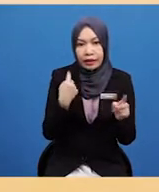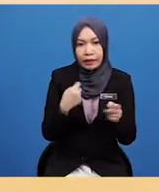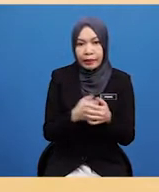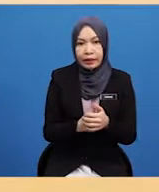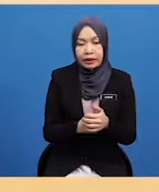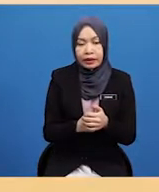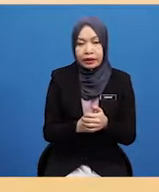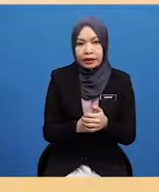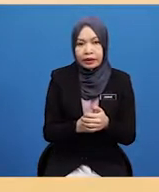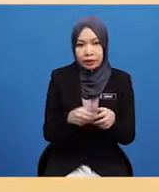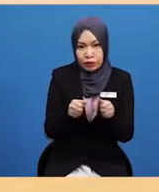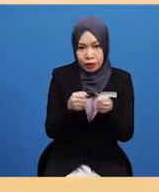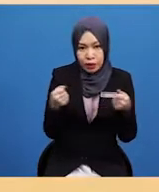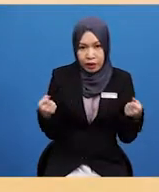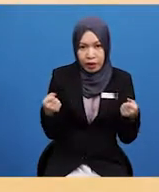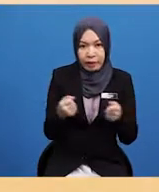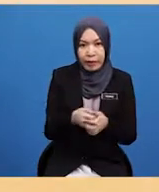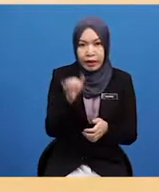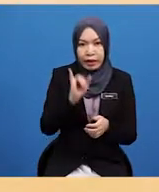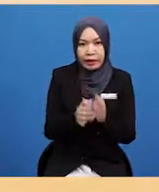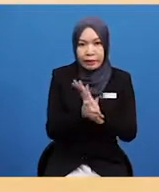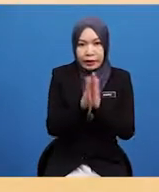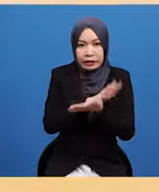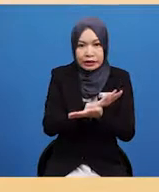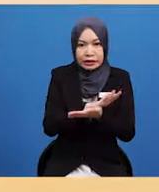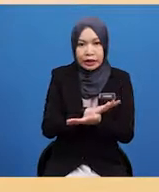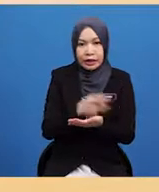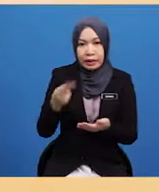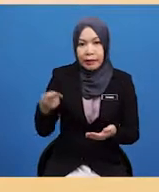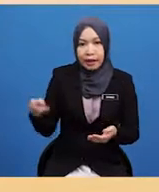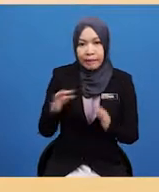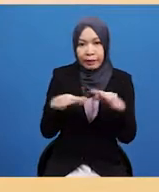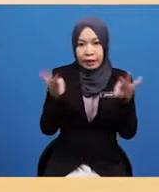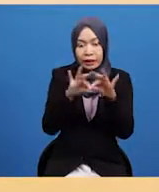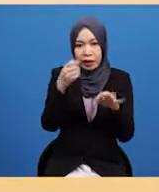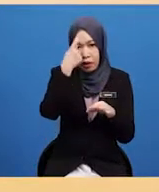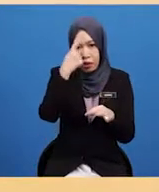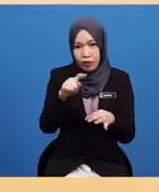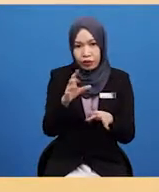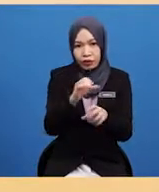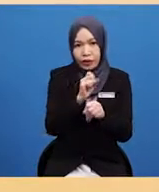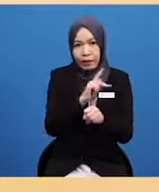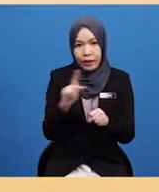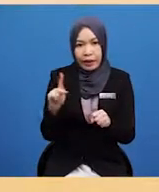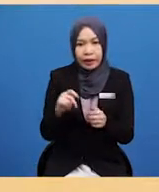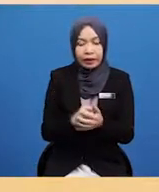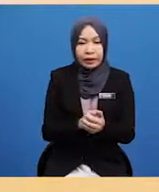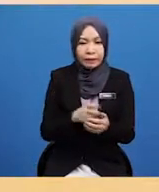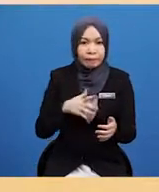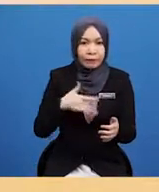akhbar dan majalah. Ia menjadi wahana penting untuk meniupkan kesedaran